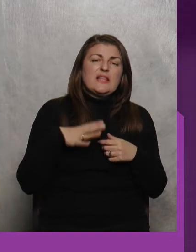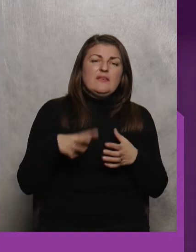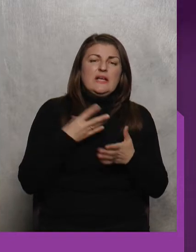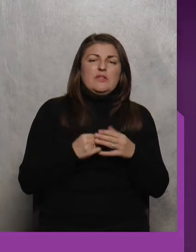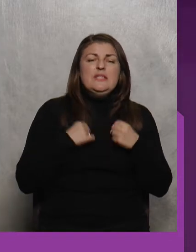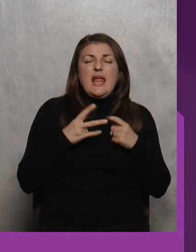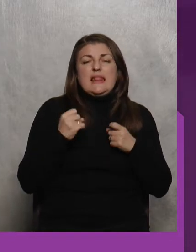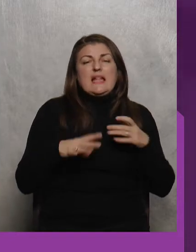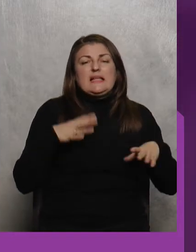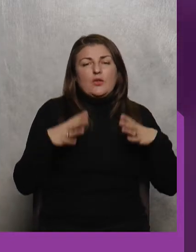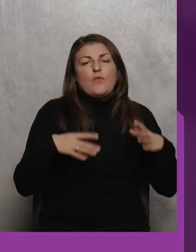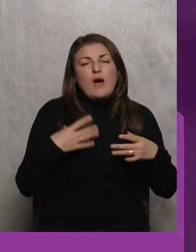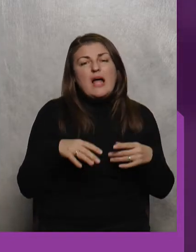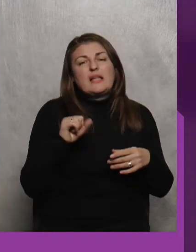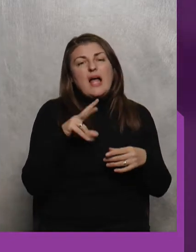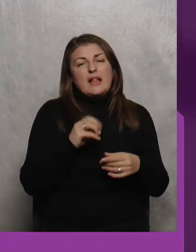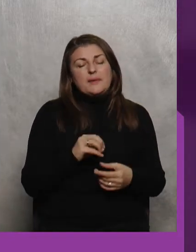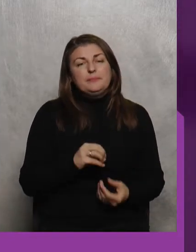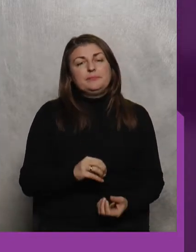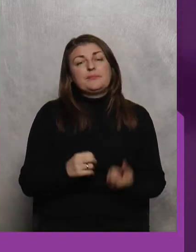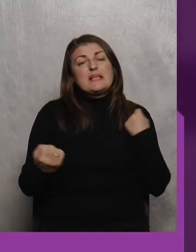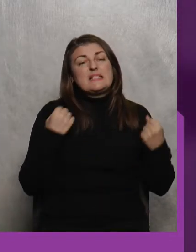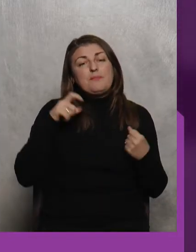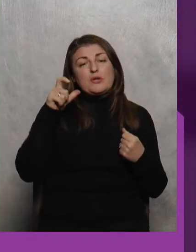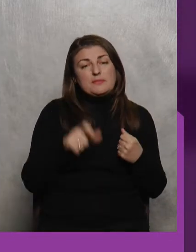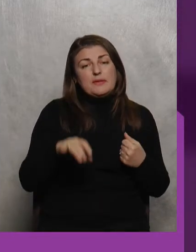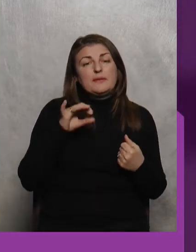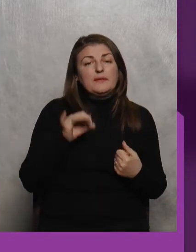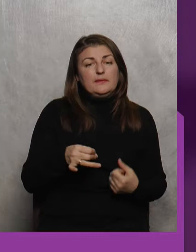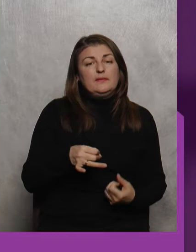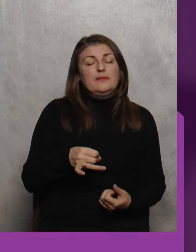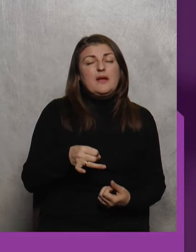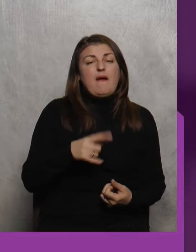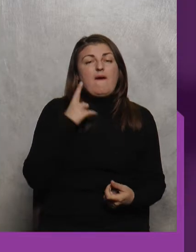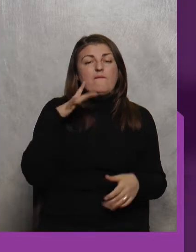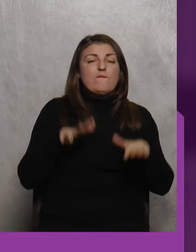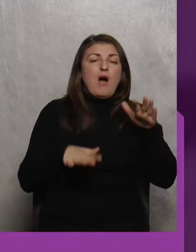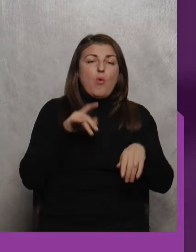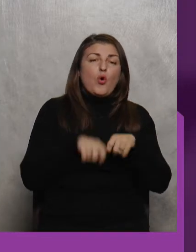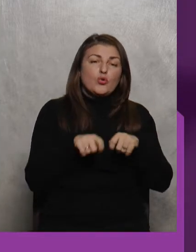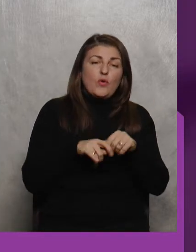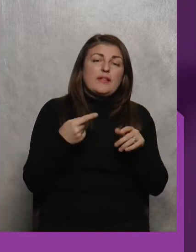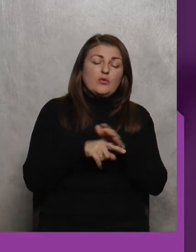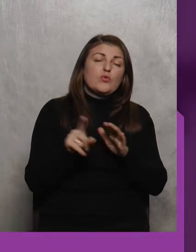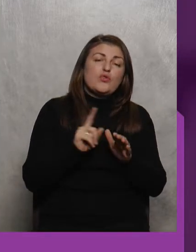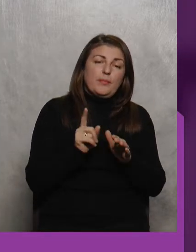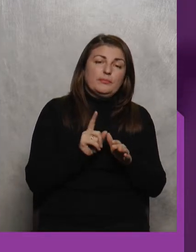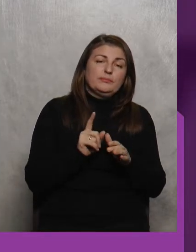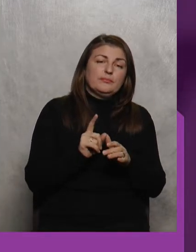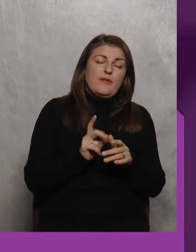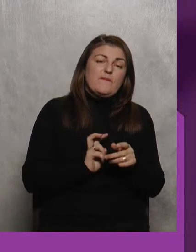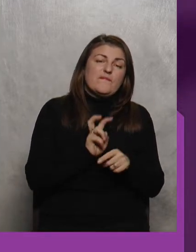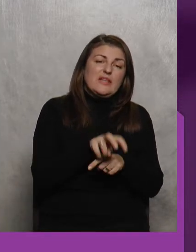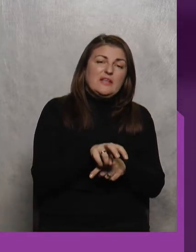витривалість свою старається натренувати, але спортсмен і вагу контролював для того, щоб